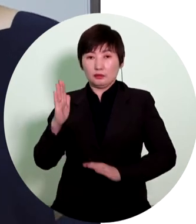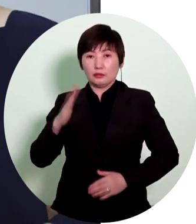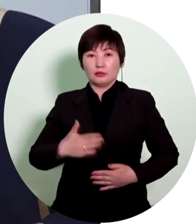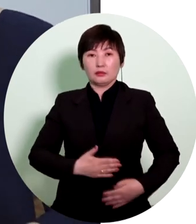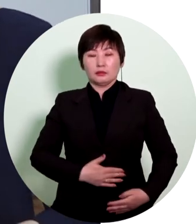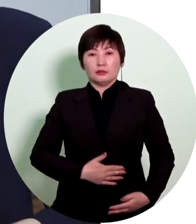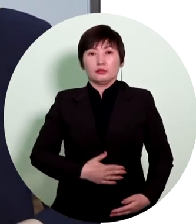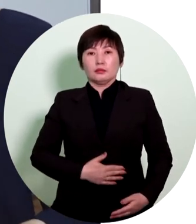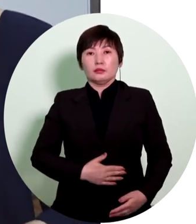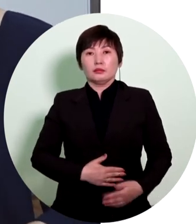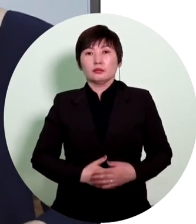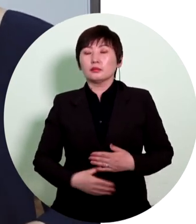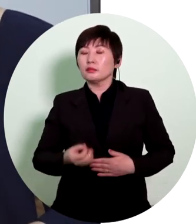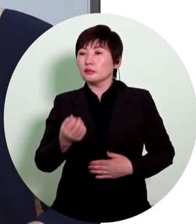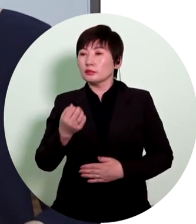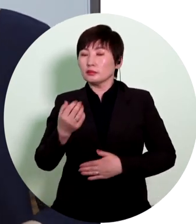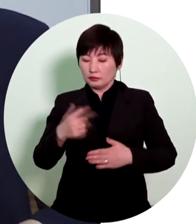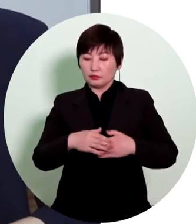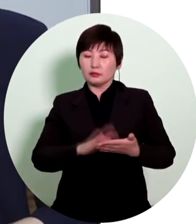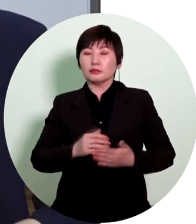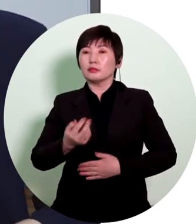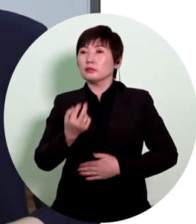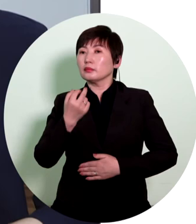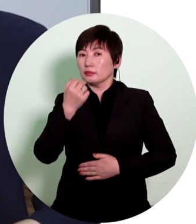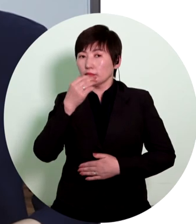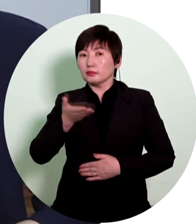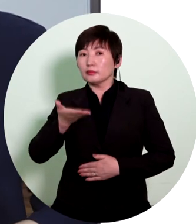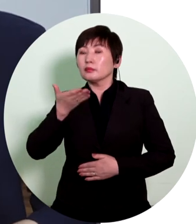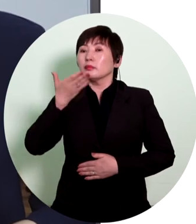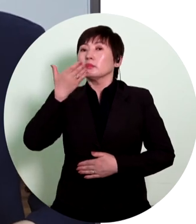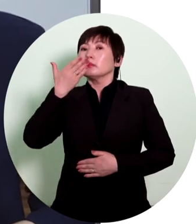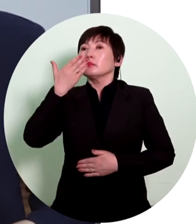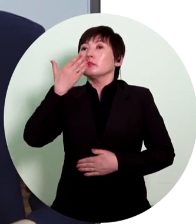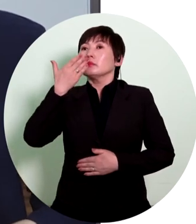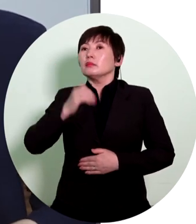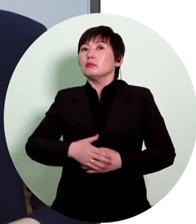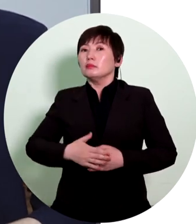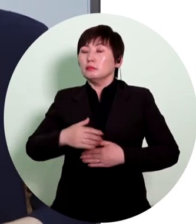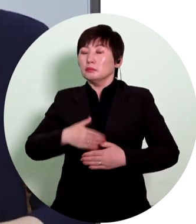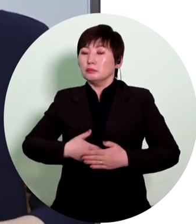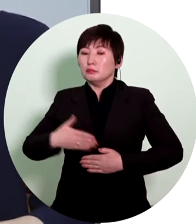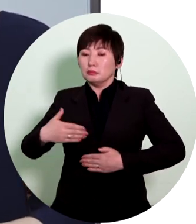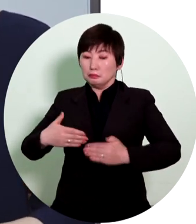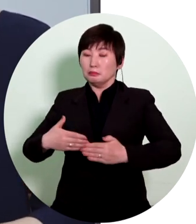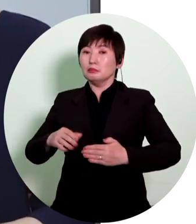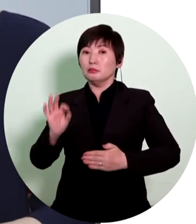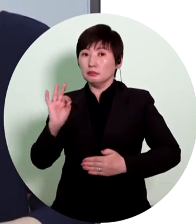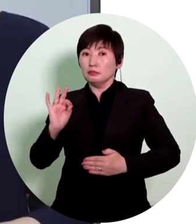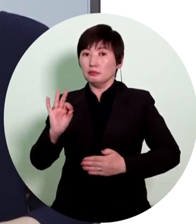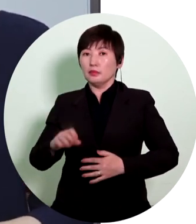гараа тавиад ааж ахнаар хамраараа уртаар амьсгал авахд гидэс урагшаа түмбих